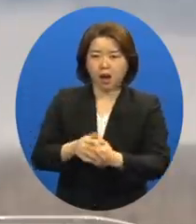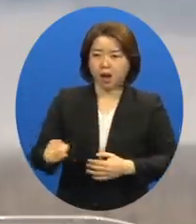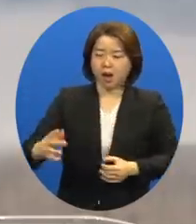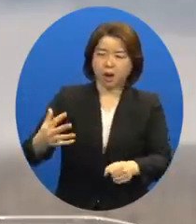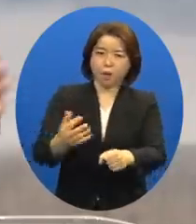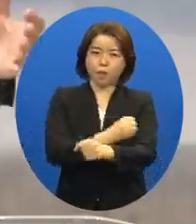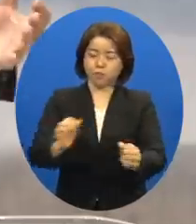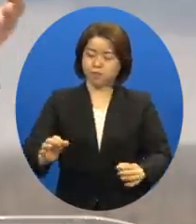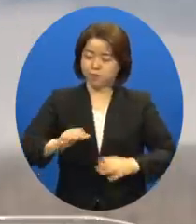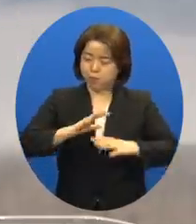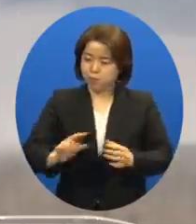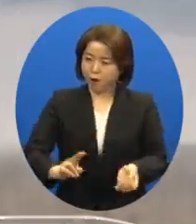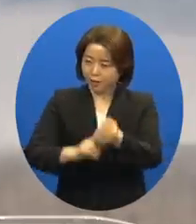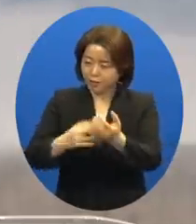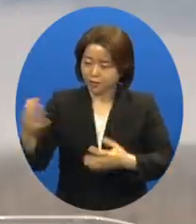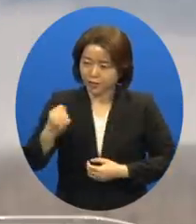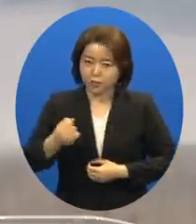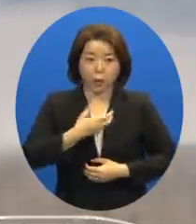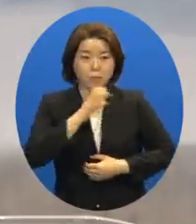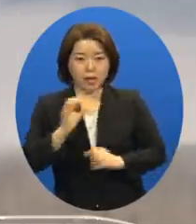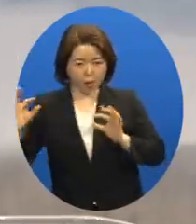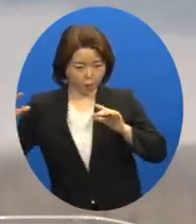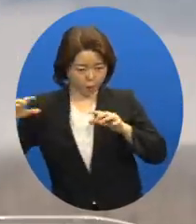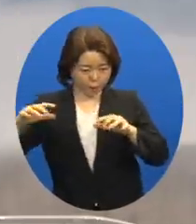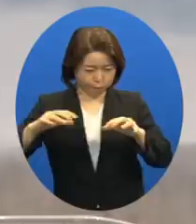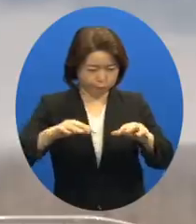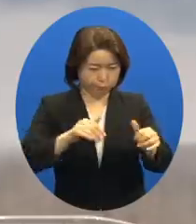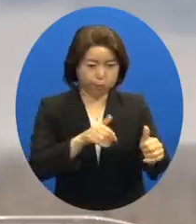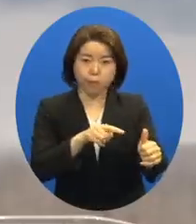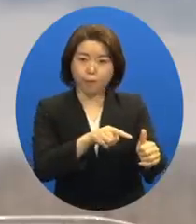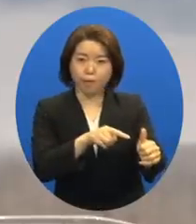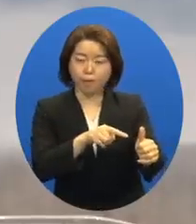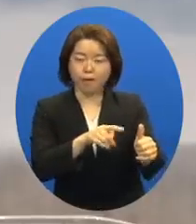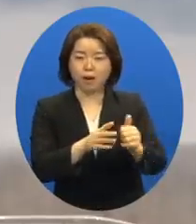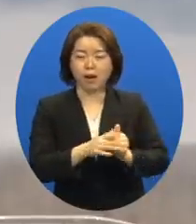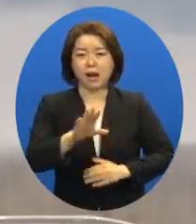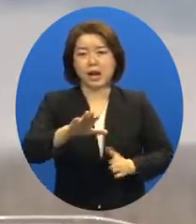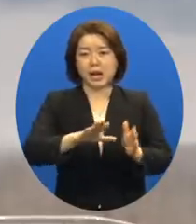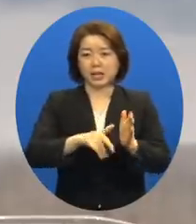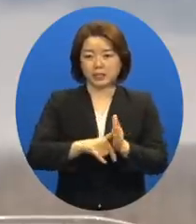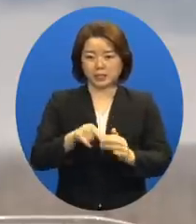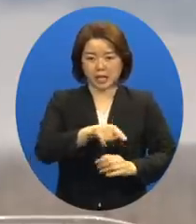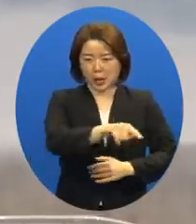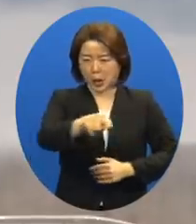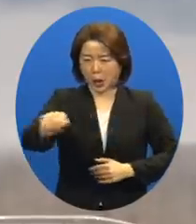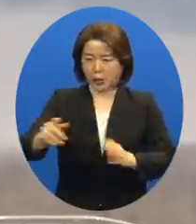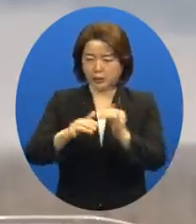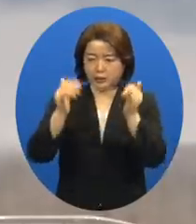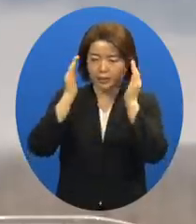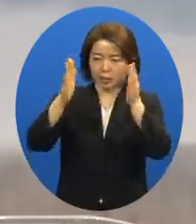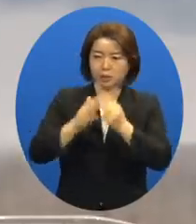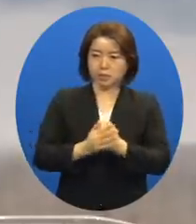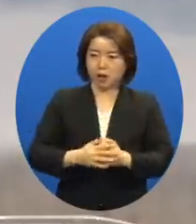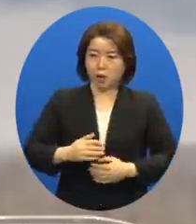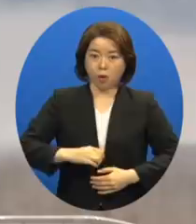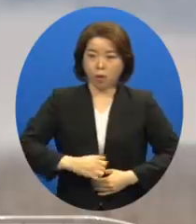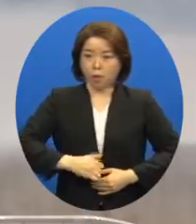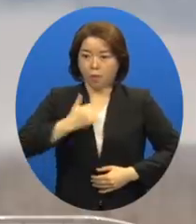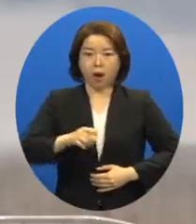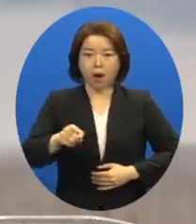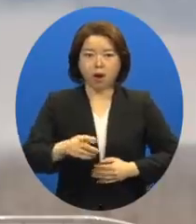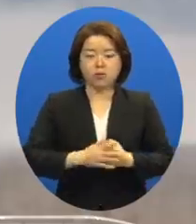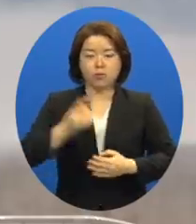보고 베드로에게로 몰려들었습니다. 그때 베드로가 그 사람들을 향하여 펄쩍펄쩍 뛰면서